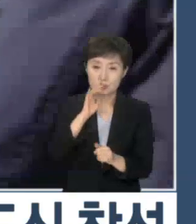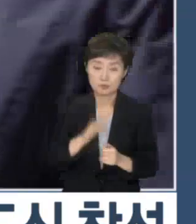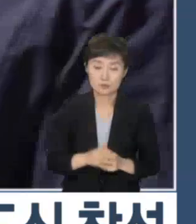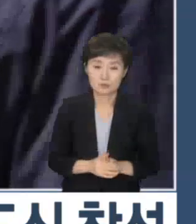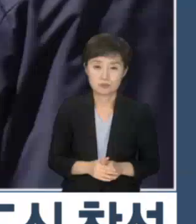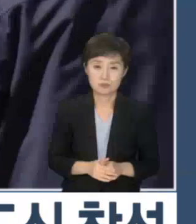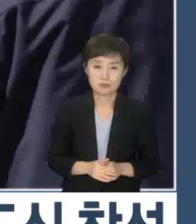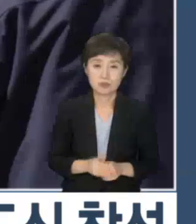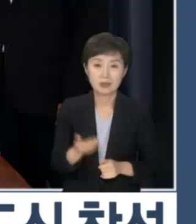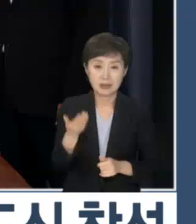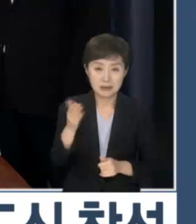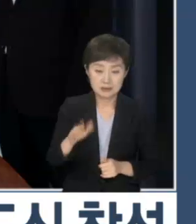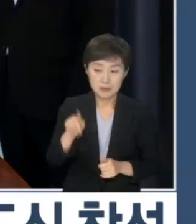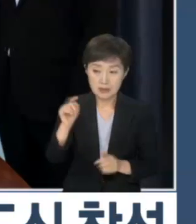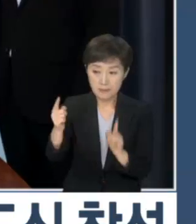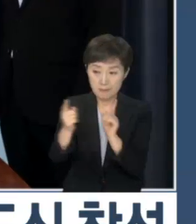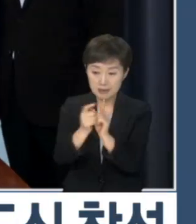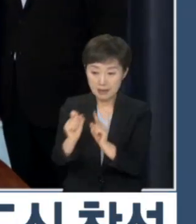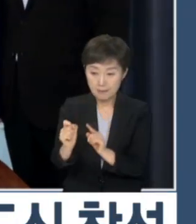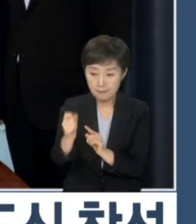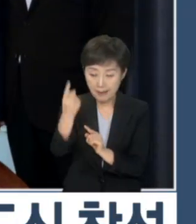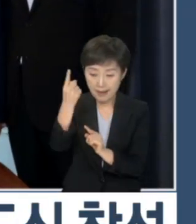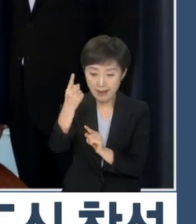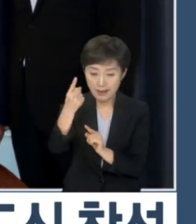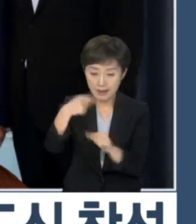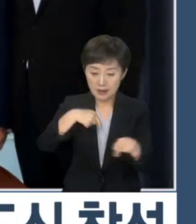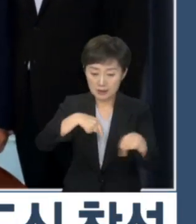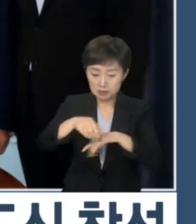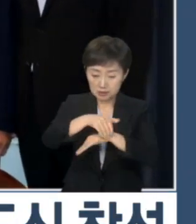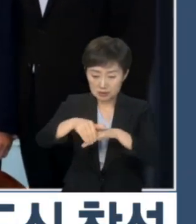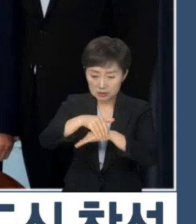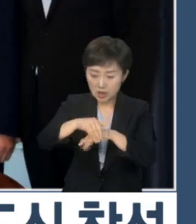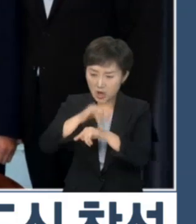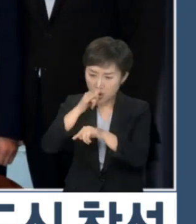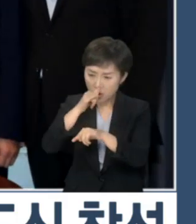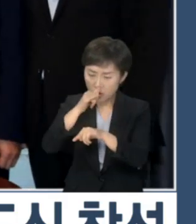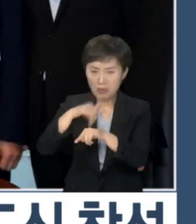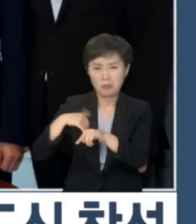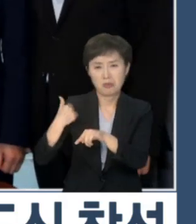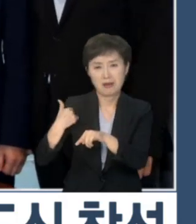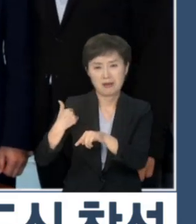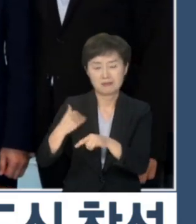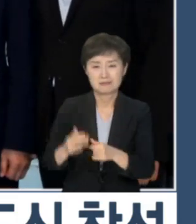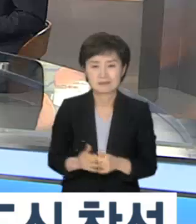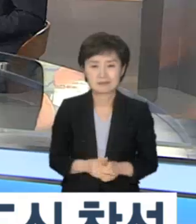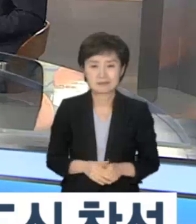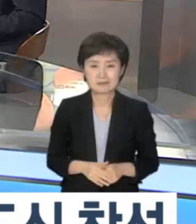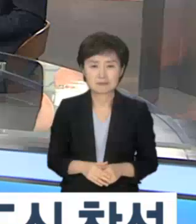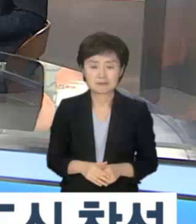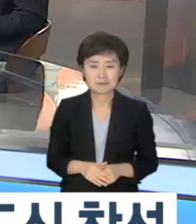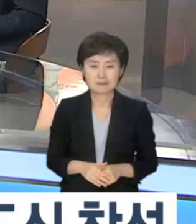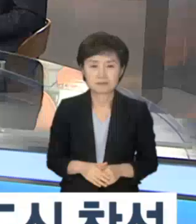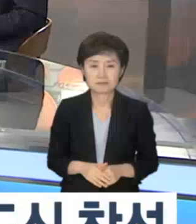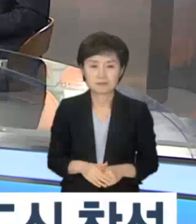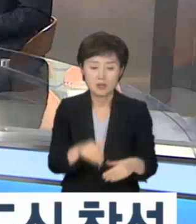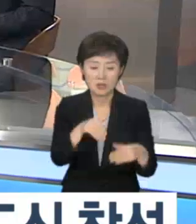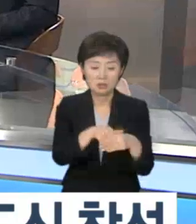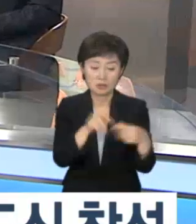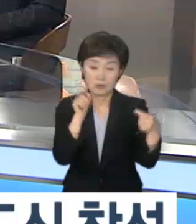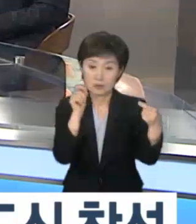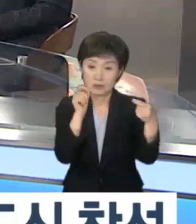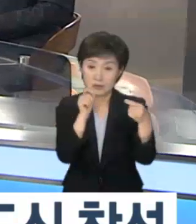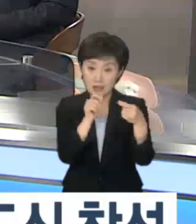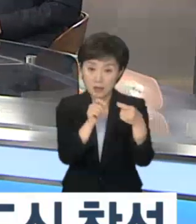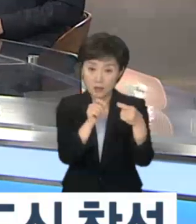그렇지만 그렇다고 해가지고 뭐 정치적 행보를 하고 있다 이렇게는 말할 수는 없을 것입니다. 예, 총선이 가까워져 올수록